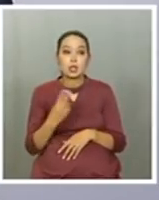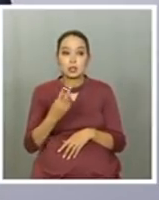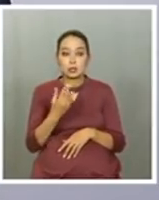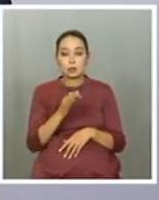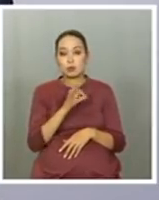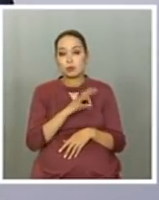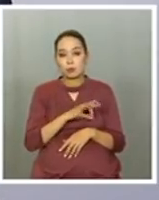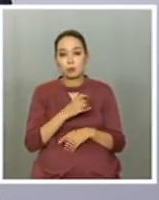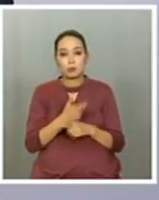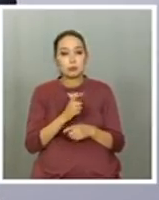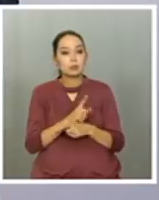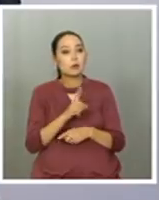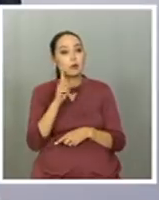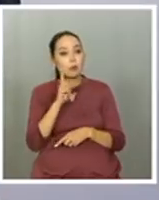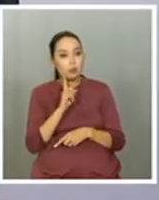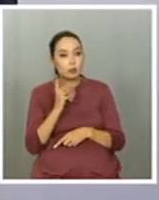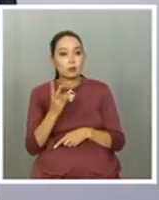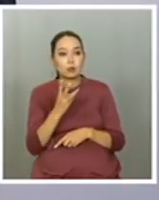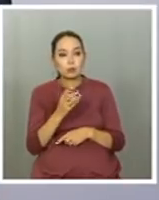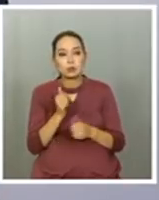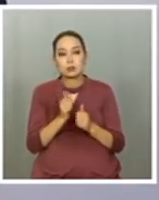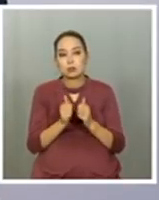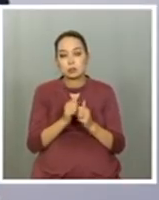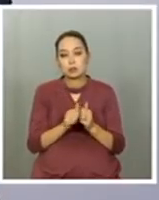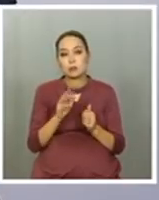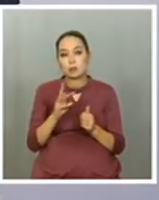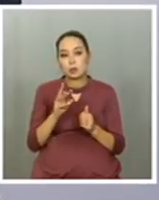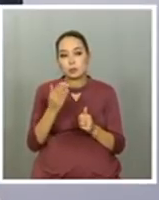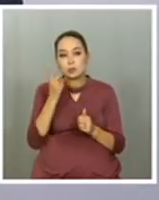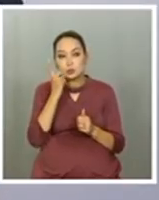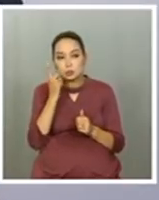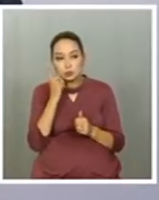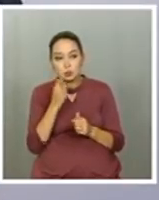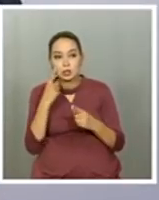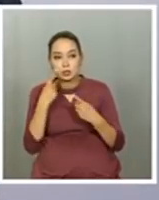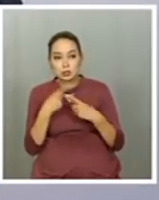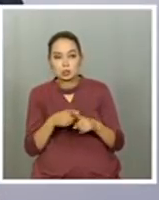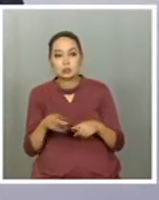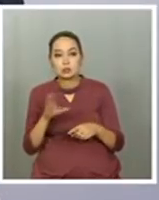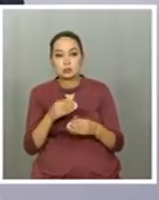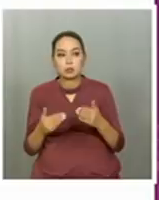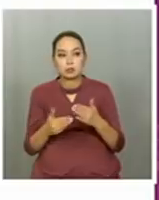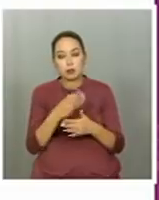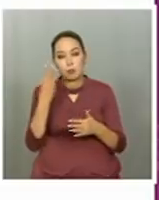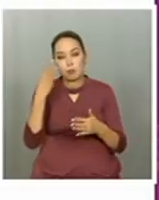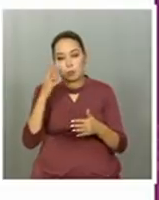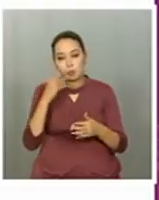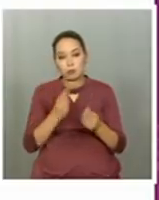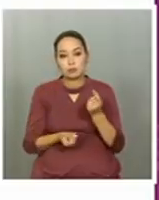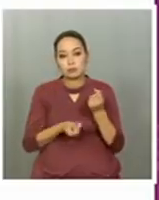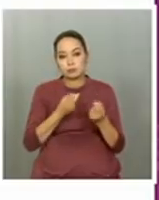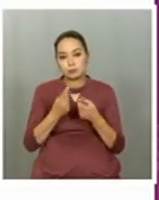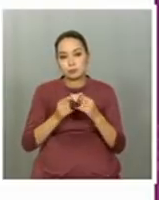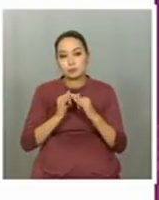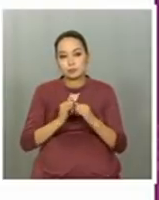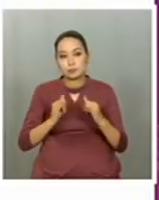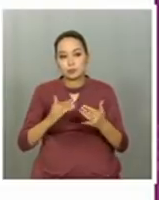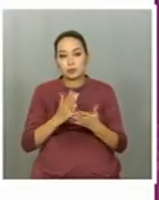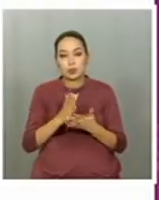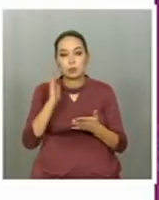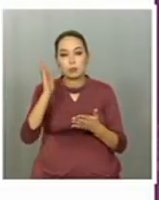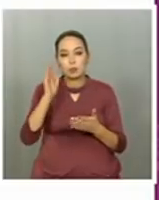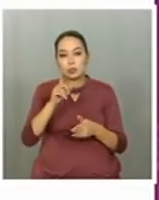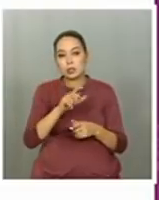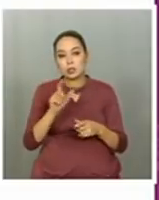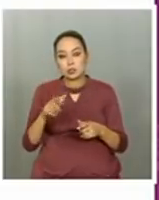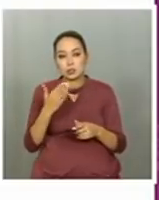ыңғайлы. Үшіншіден, үнемі мобильді технологияға негізделген жаңа модельдер пайда болып жатыр. Болашақ клиенттермен бөлісудің ең